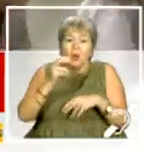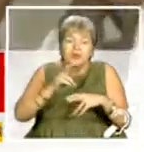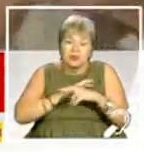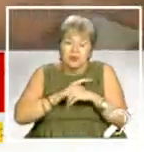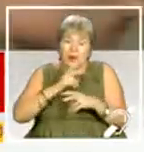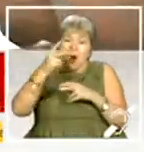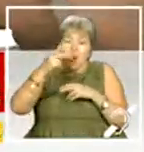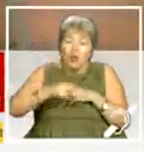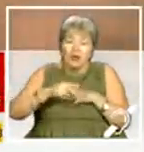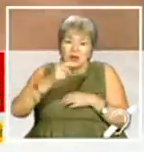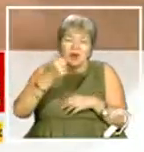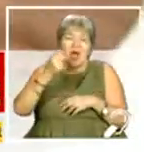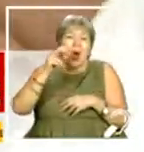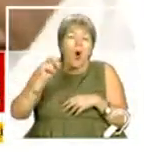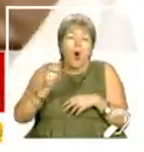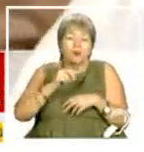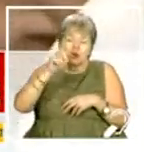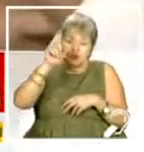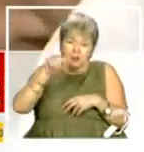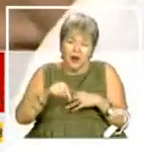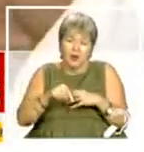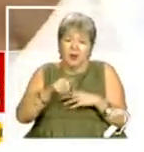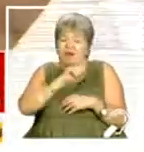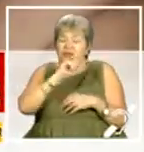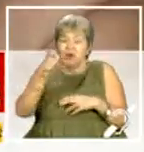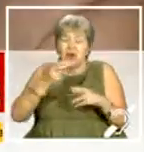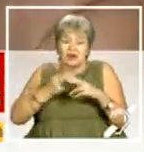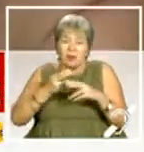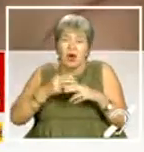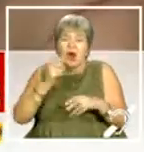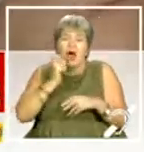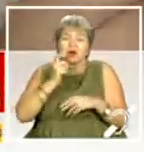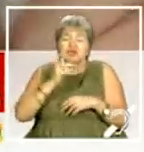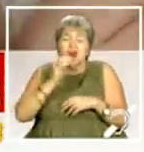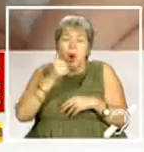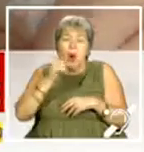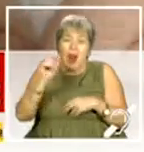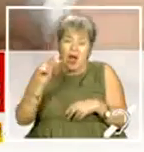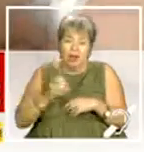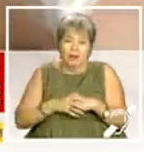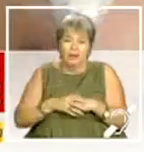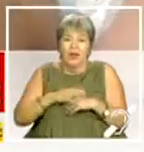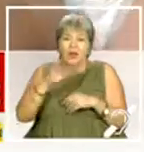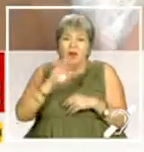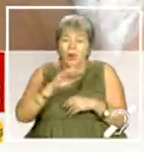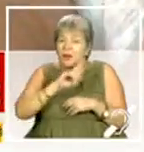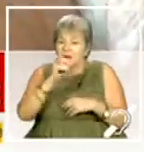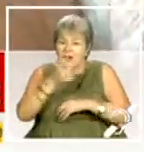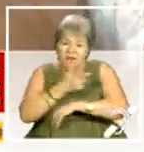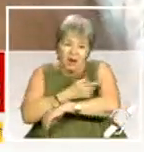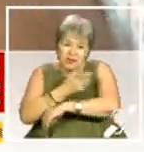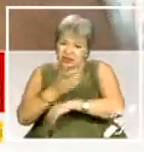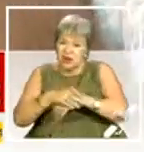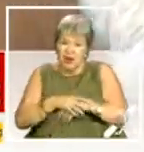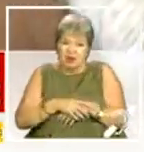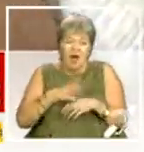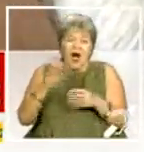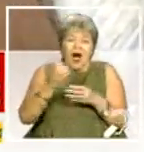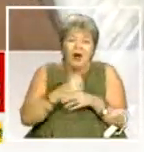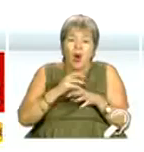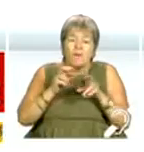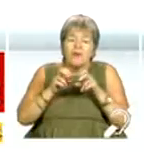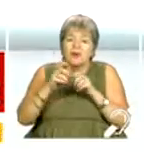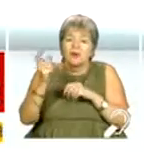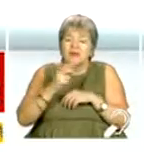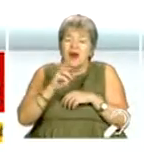ultimele 18 luni din cauza infecției cu virusul rujolic, arată cele mai noi date oficiale. Copilul era nevaccinat și a luat virusul de la sora